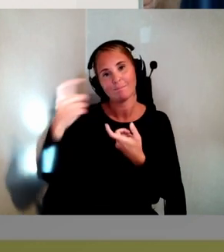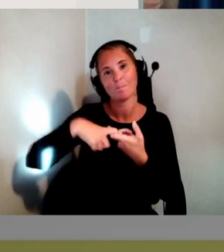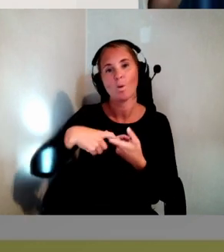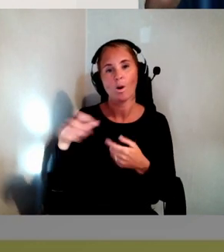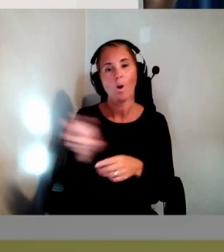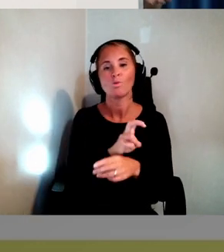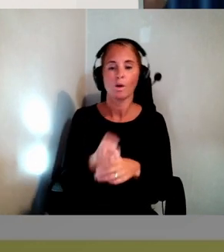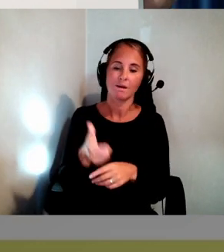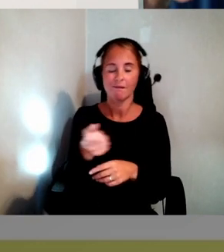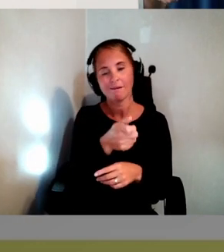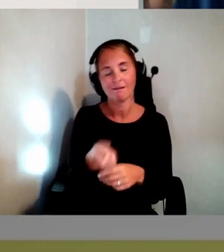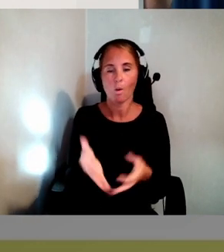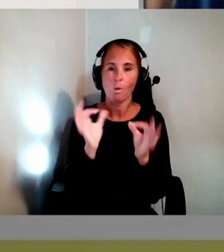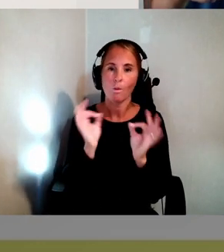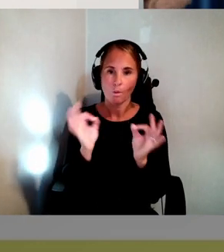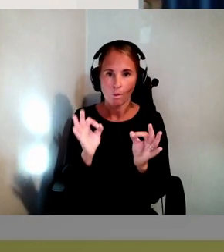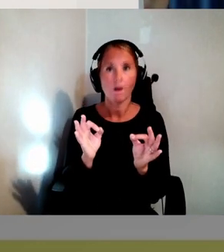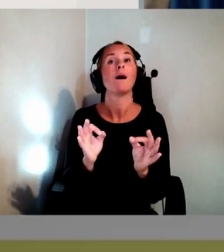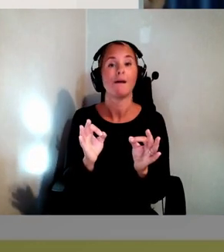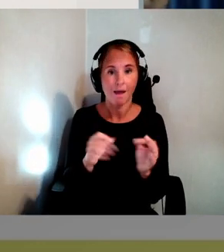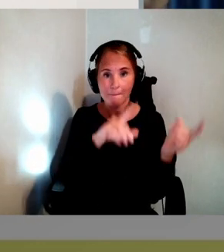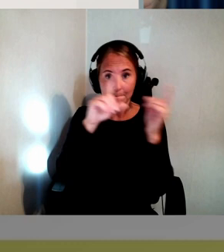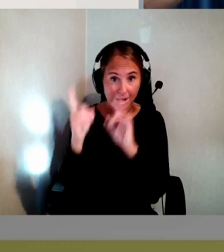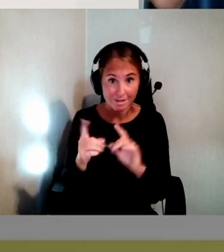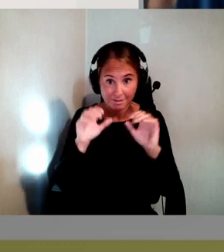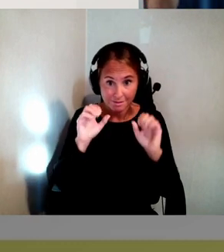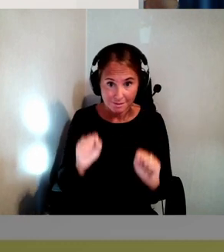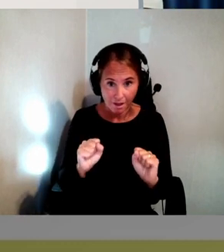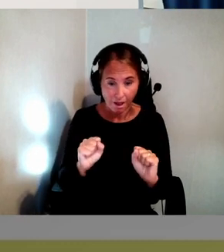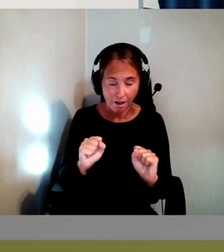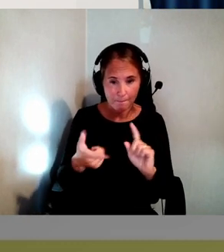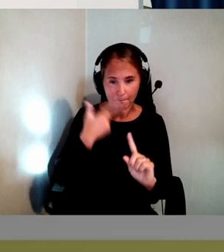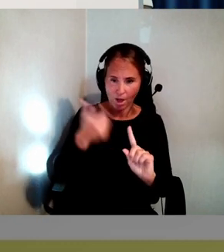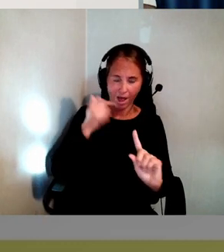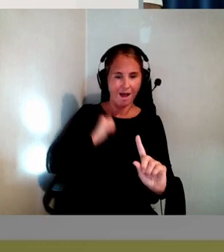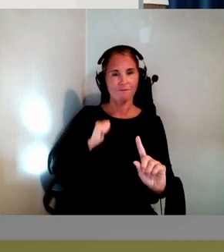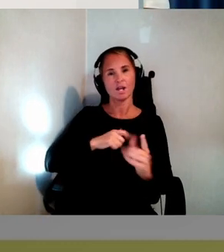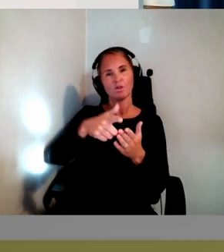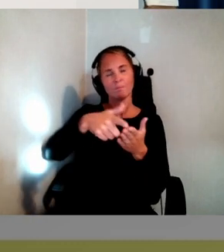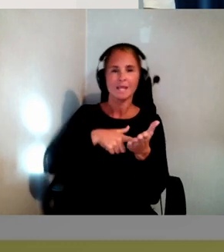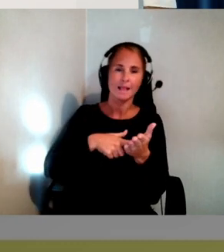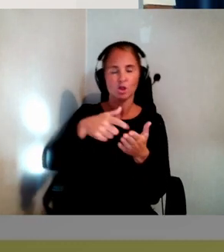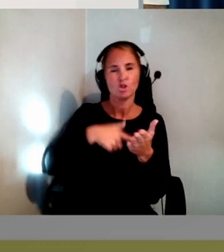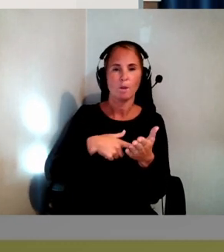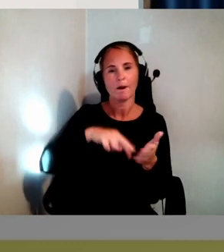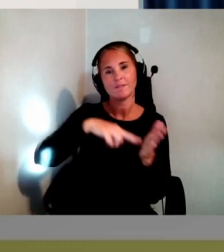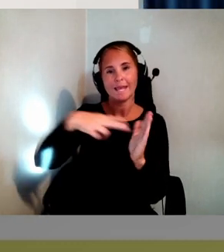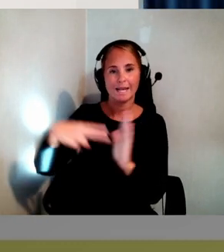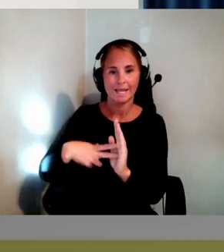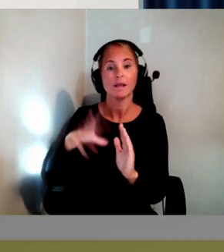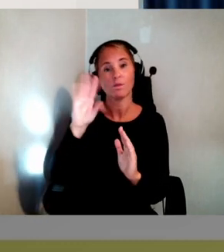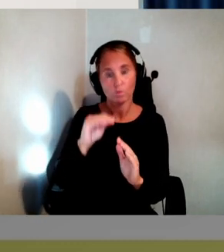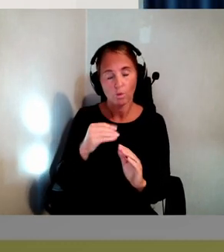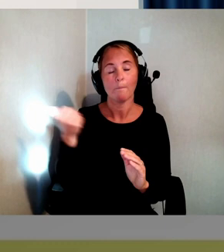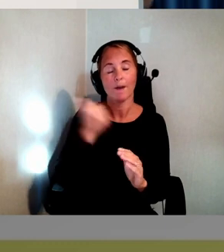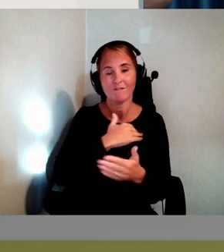och så fort en människa Ska interagera med någon slags teknik så krävs ett gränssnitt För det det